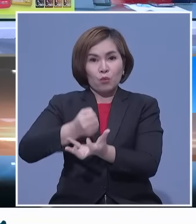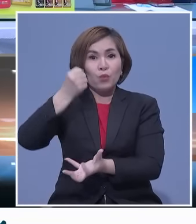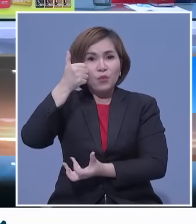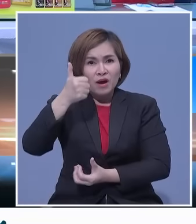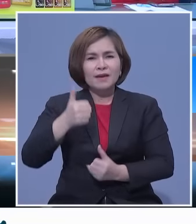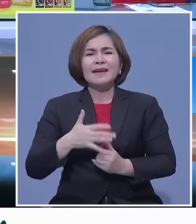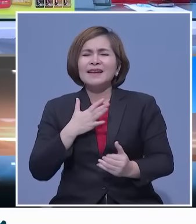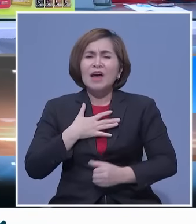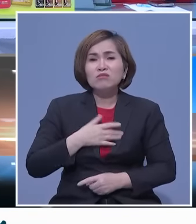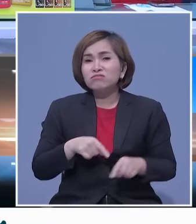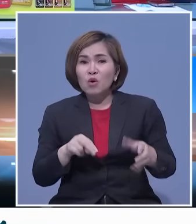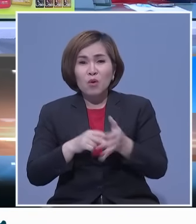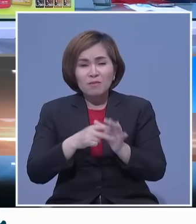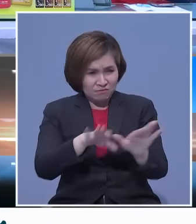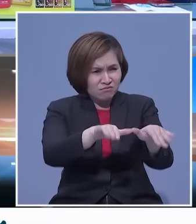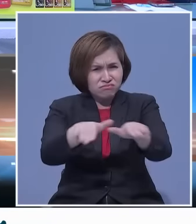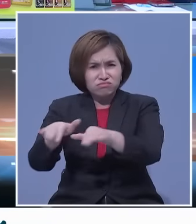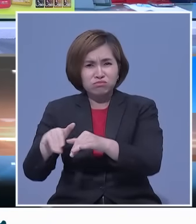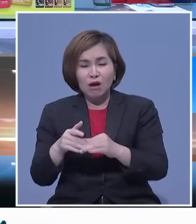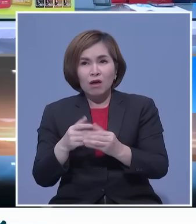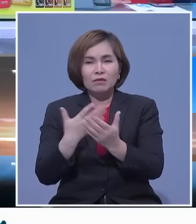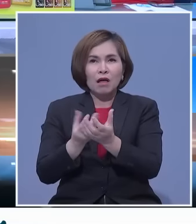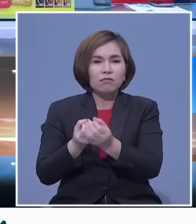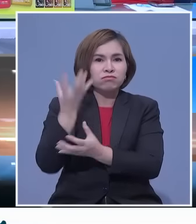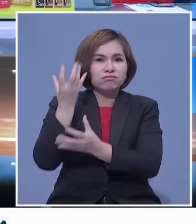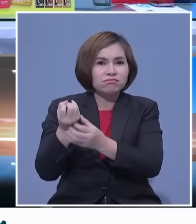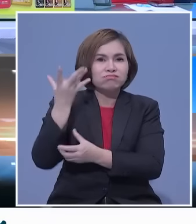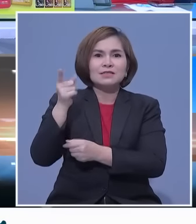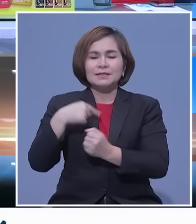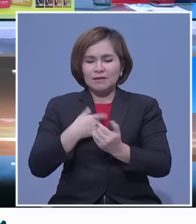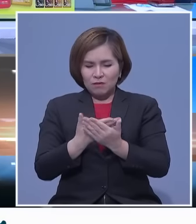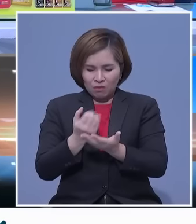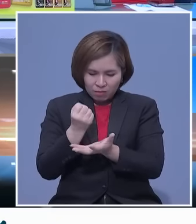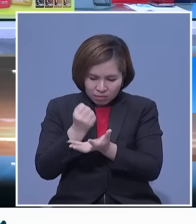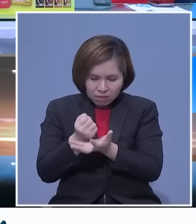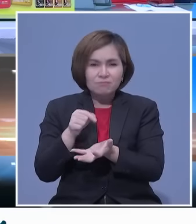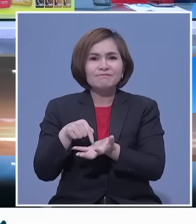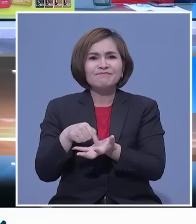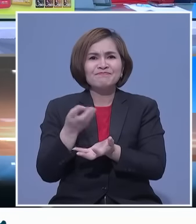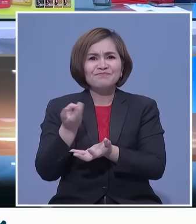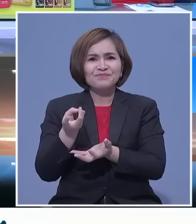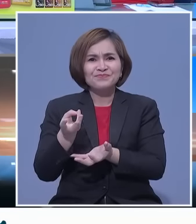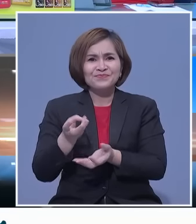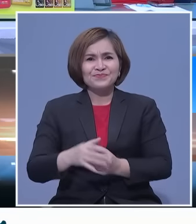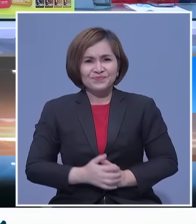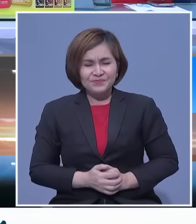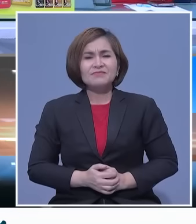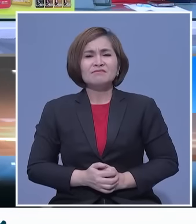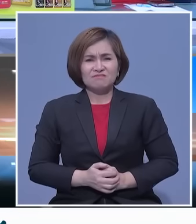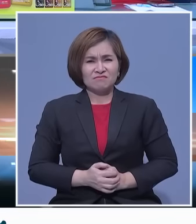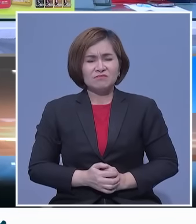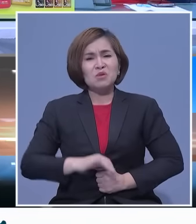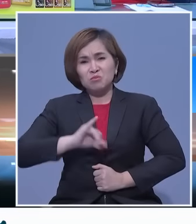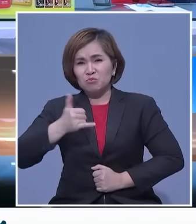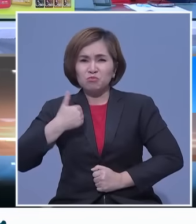แบบเป็นอีแก้วอีคำอ่ะหาเงินหาเครือข่ายมาเสุดท้ายก็ไม่ได้รวยอย่างที่มีการขายฝันกันเอาไว้หรือ